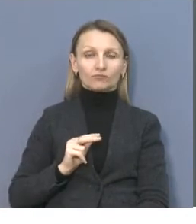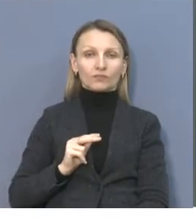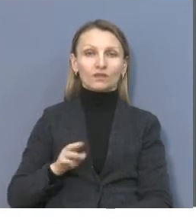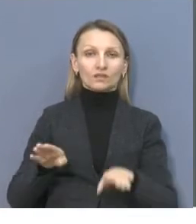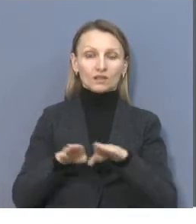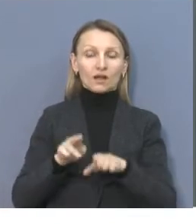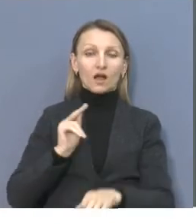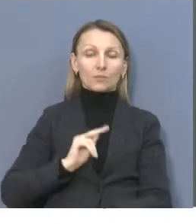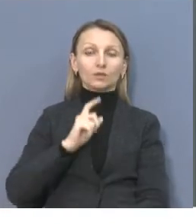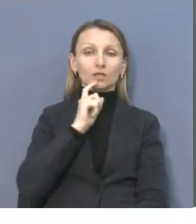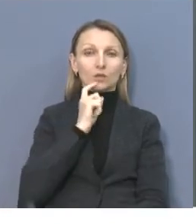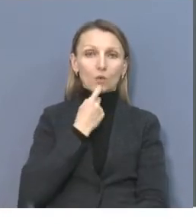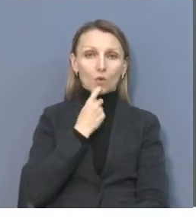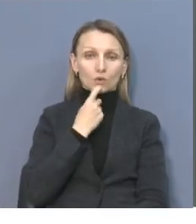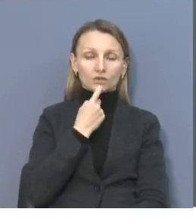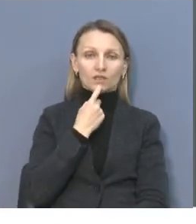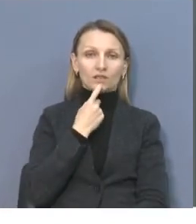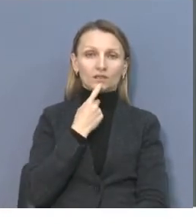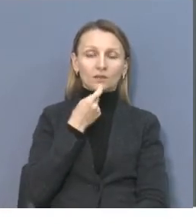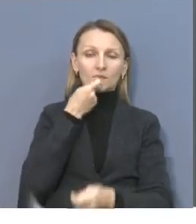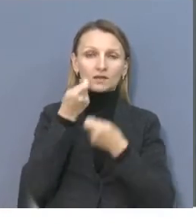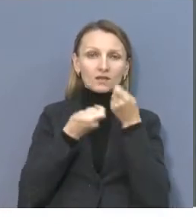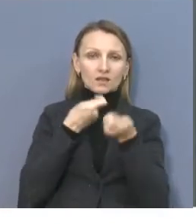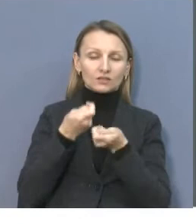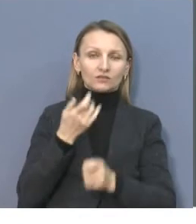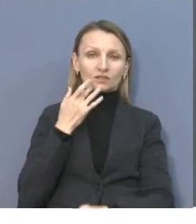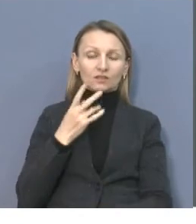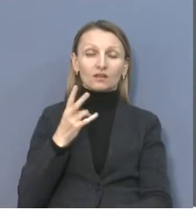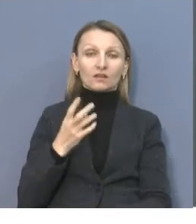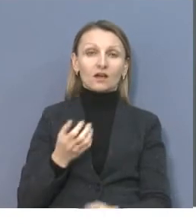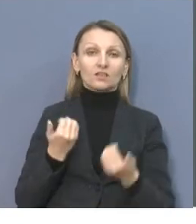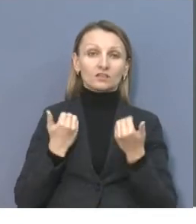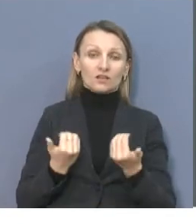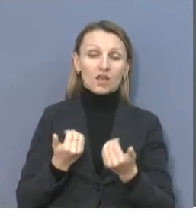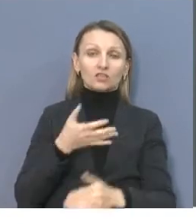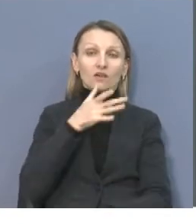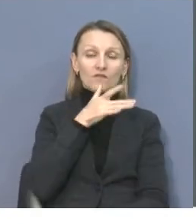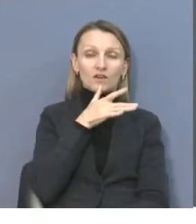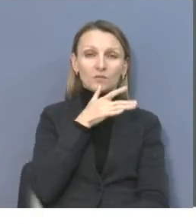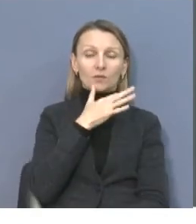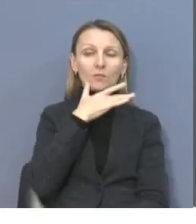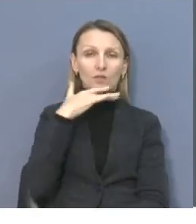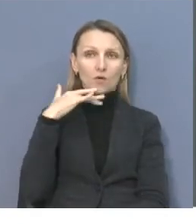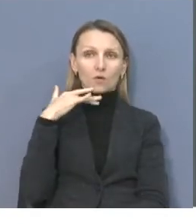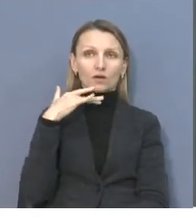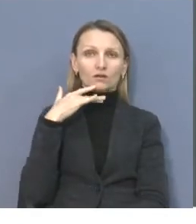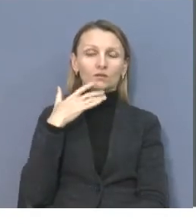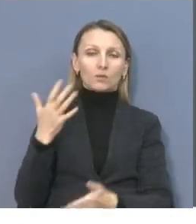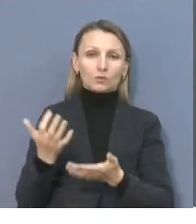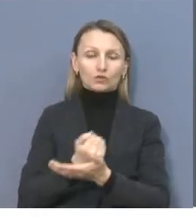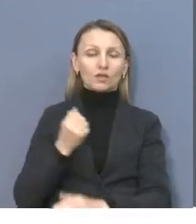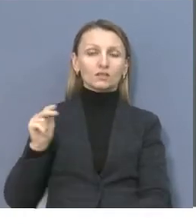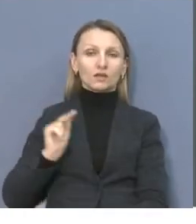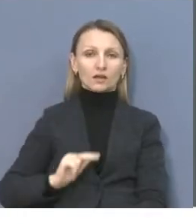сложное из папулезные особенно настоящее время очень много приходится работать